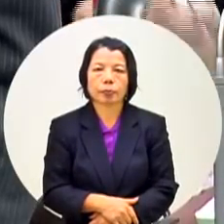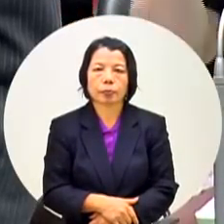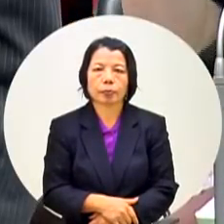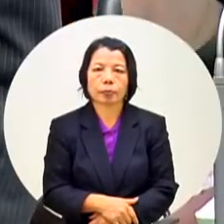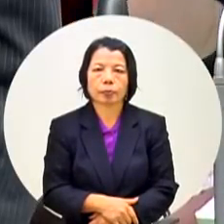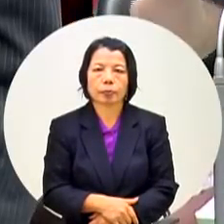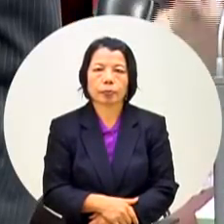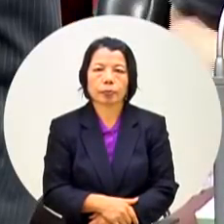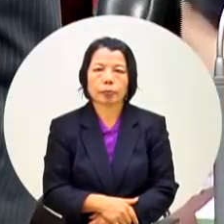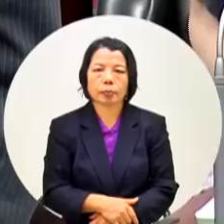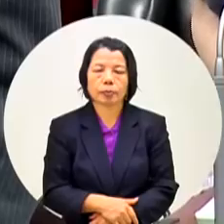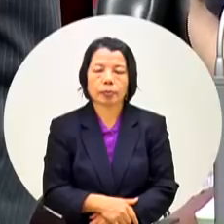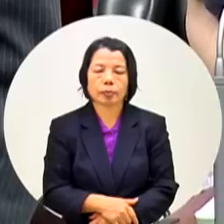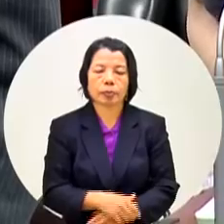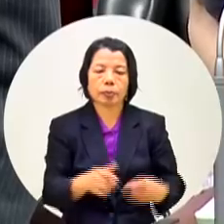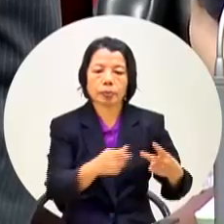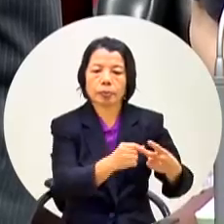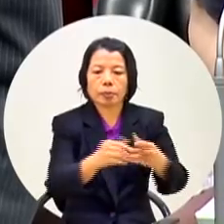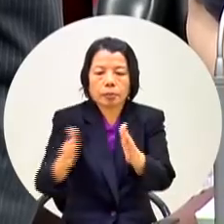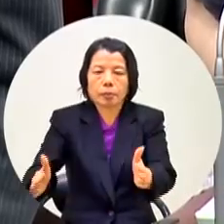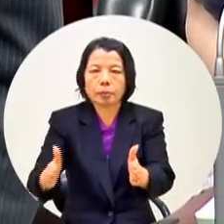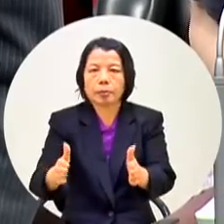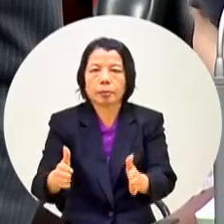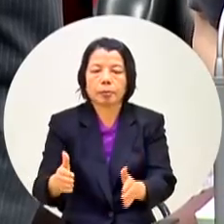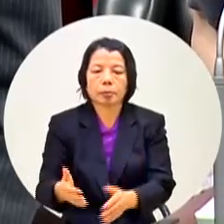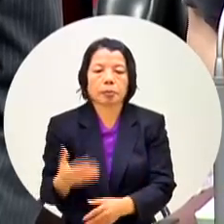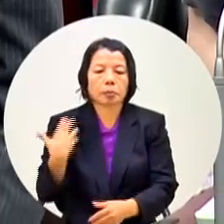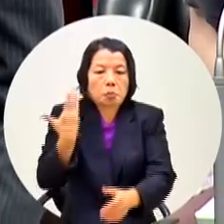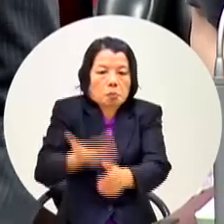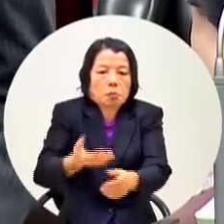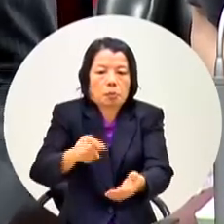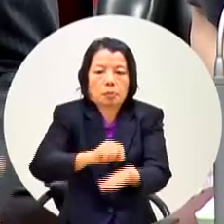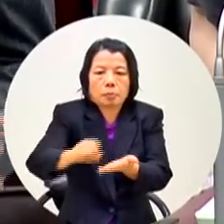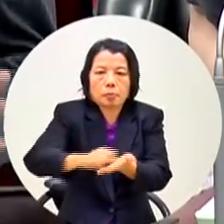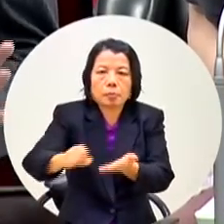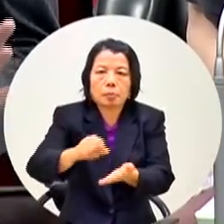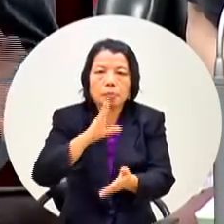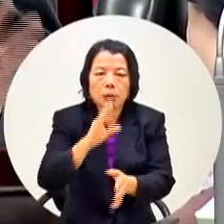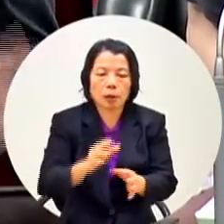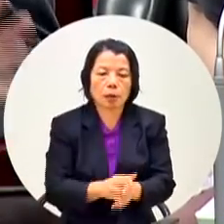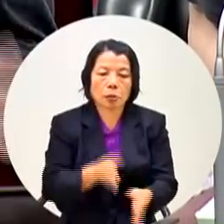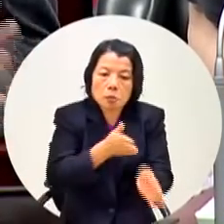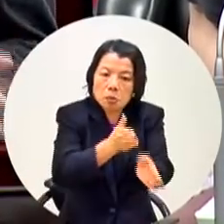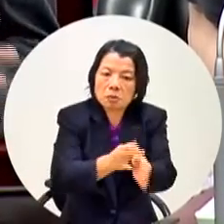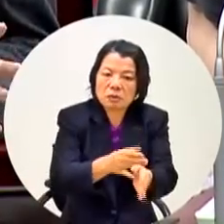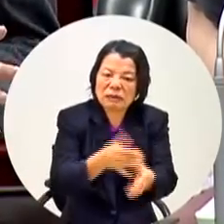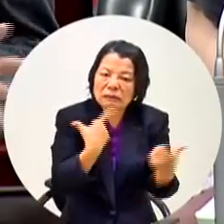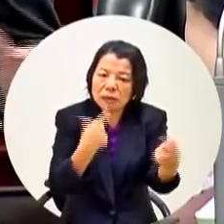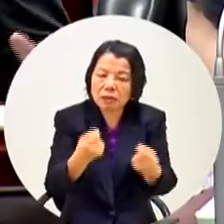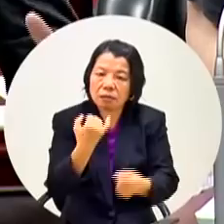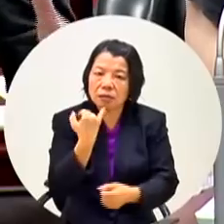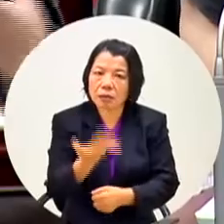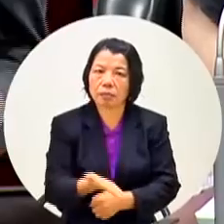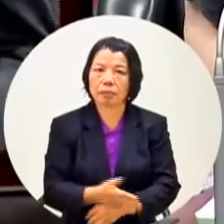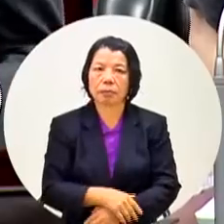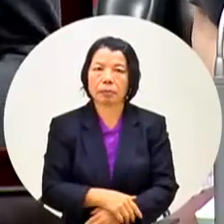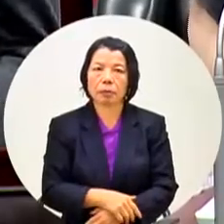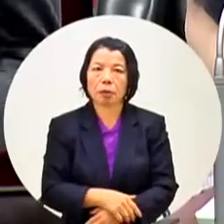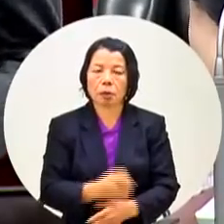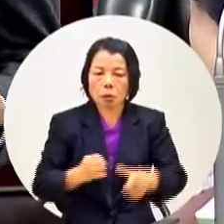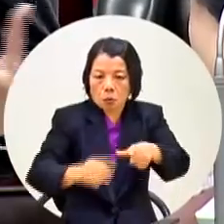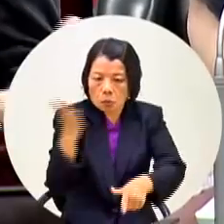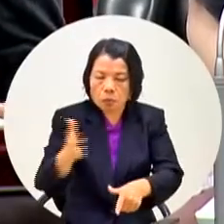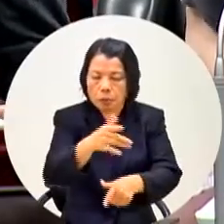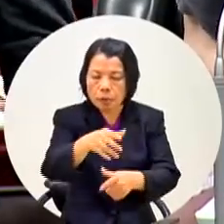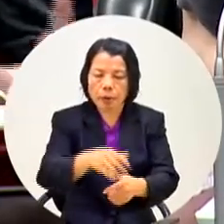案是不是只能规定用一个同一个车厢？ 这个我们是采用公开招标的方式， 所以有采购法的问题。